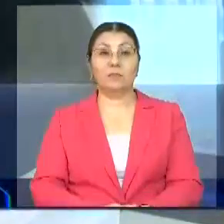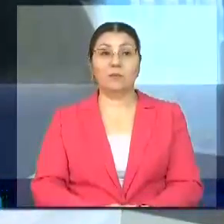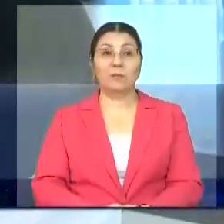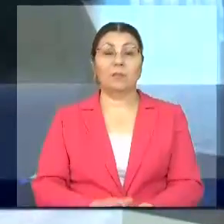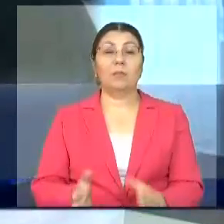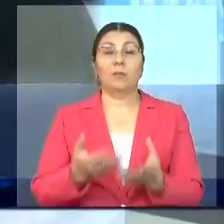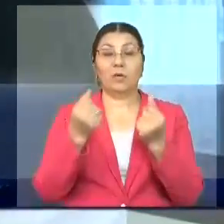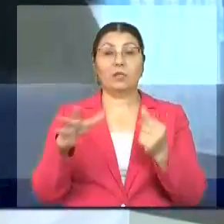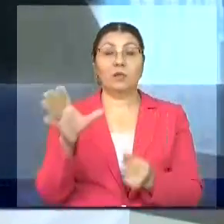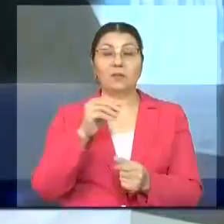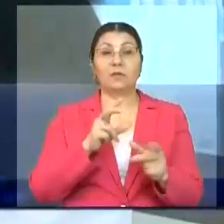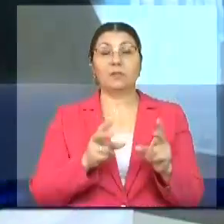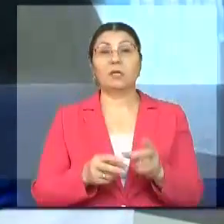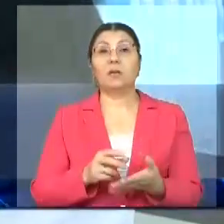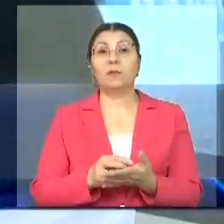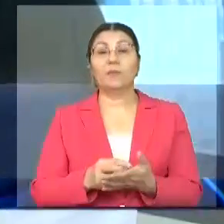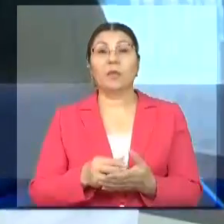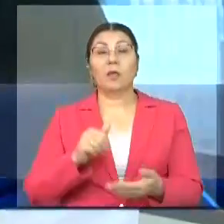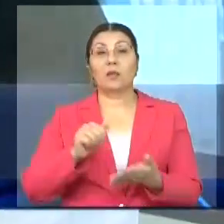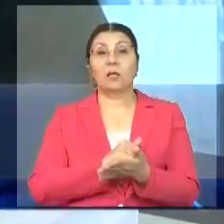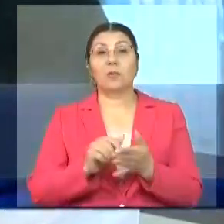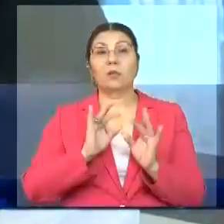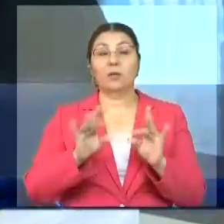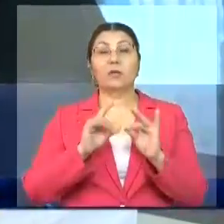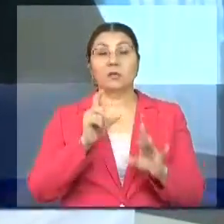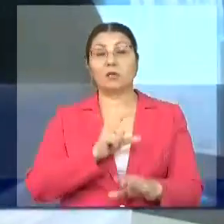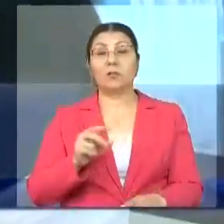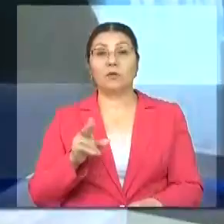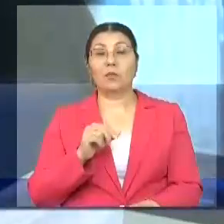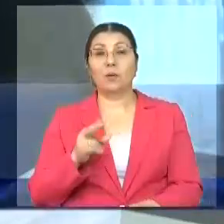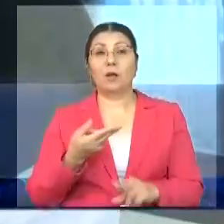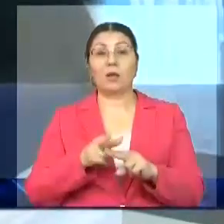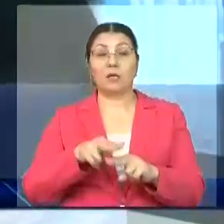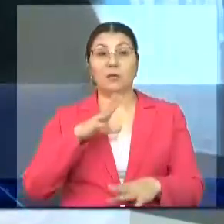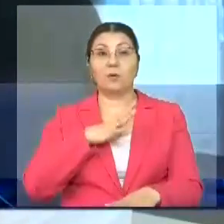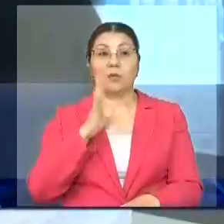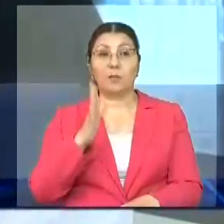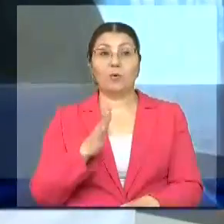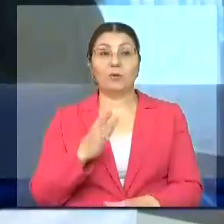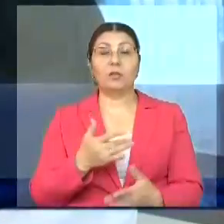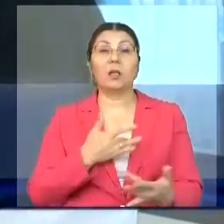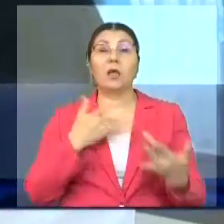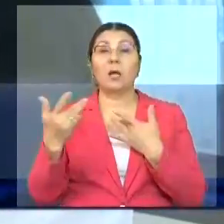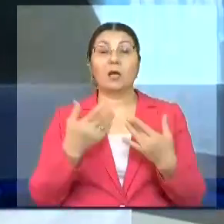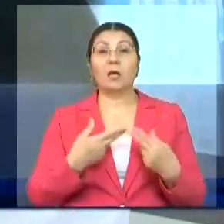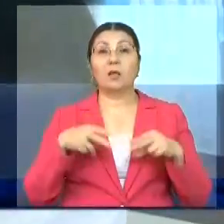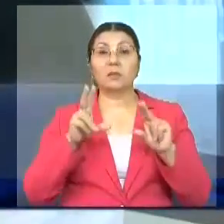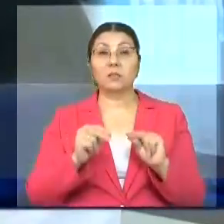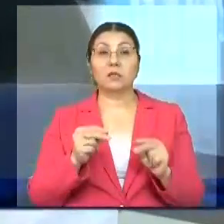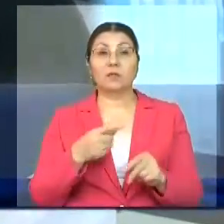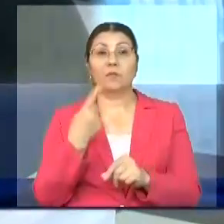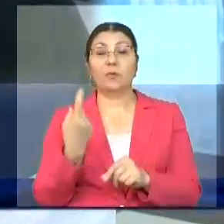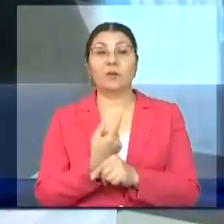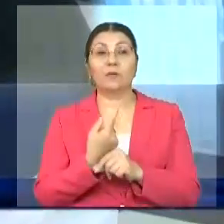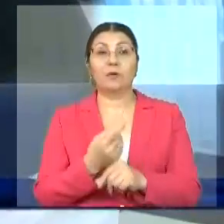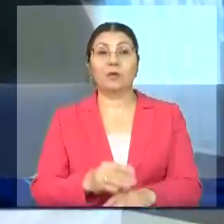поднять все архивные фотографии, документы и так далее, и рассказать людям, как это было. Будет торжественный концерт, вот, где впервые,